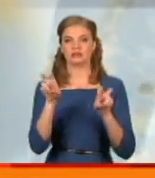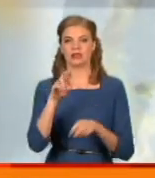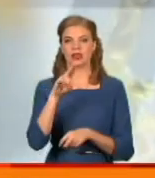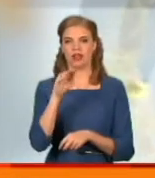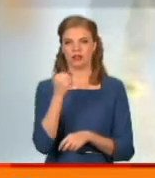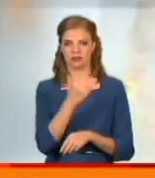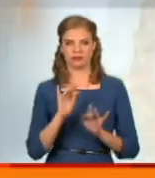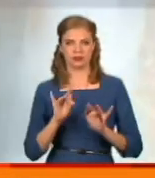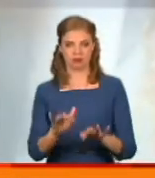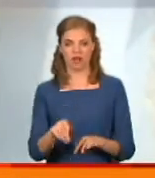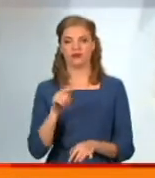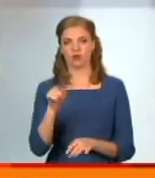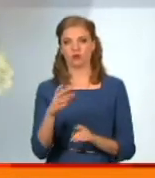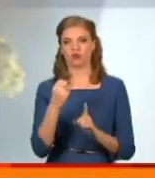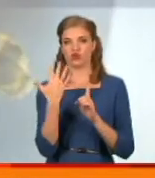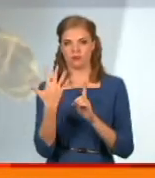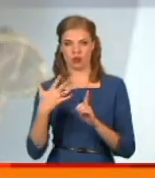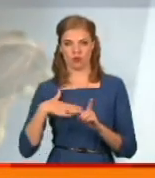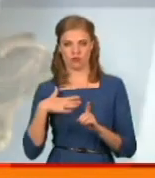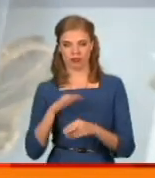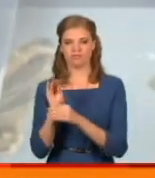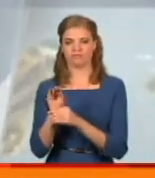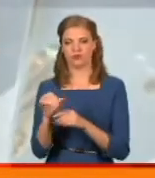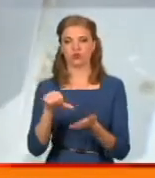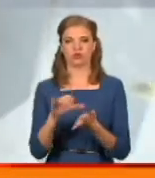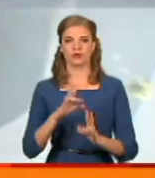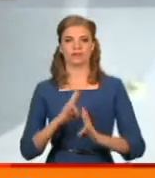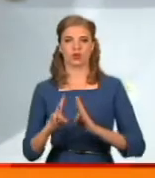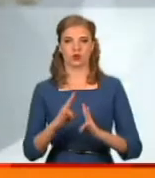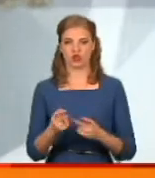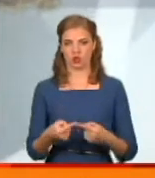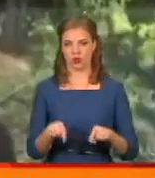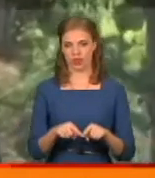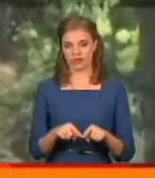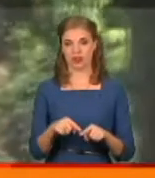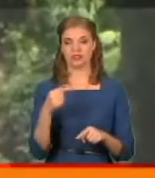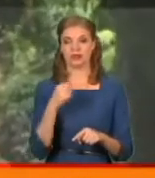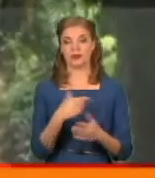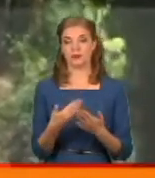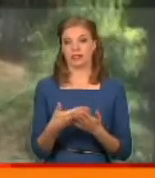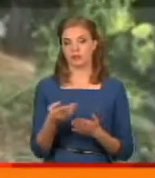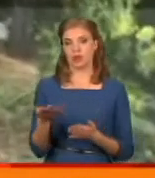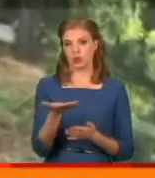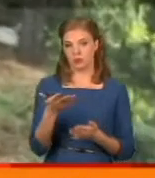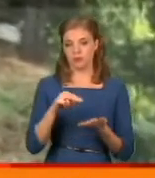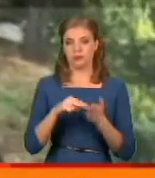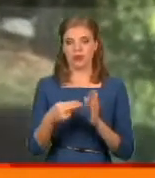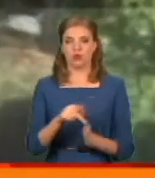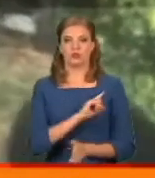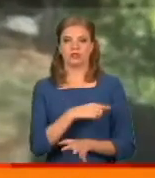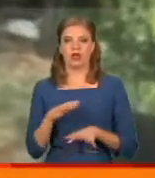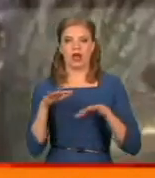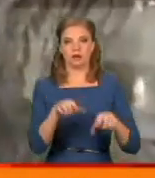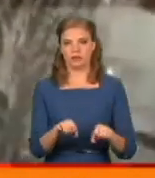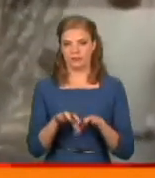ялтинської справи. Йому та ще 5 кримцям закидають участь у терористичній організації. Нібито вони планували силу міць